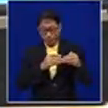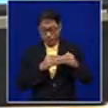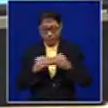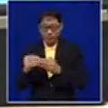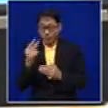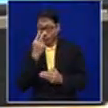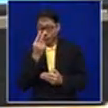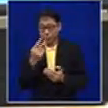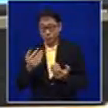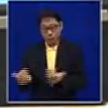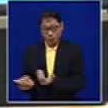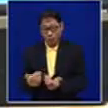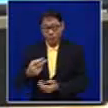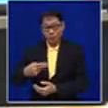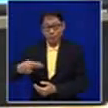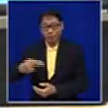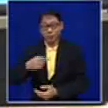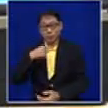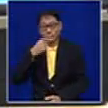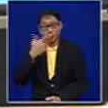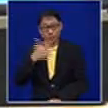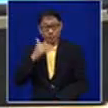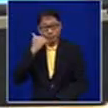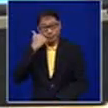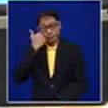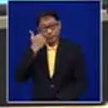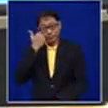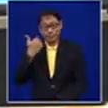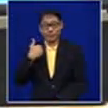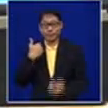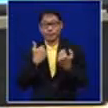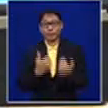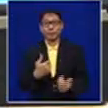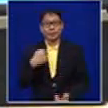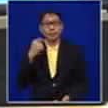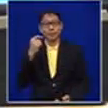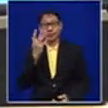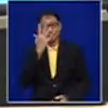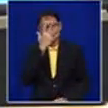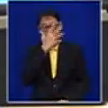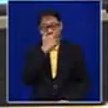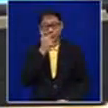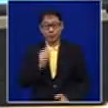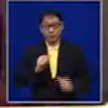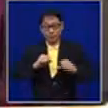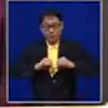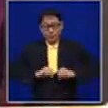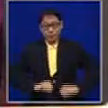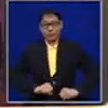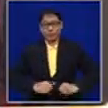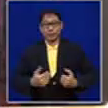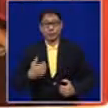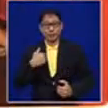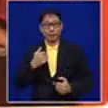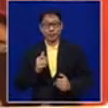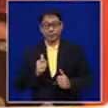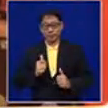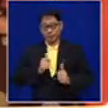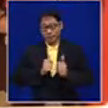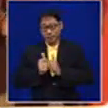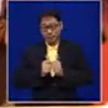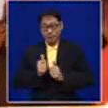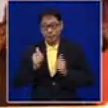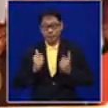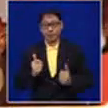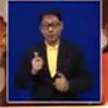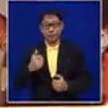ลูกๆหลาน ๆพูดแล้วก็อายเอง ไปดูกันค่ะความสวยงามของสาวๆนะคะตอนนี้เขาเข้าประกวดมิสไ